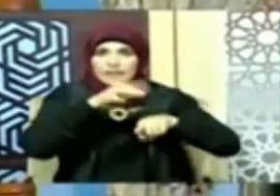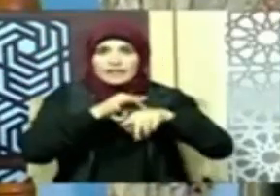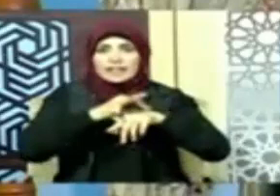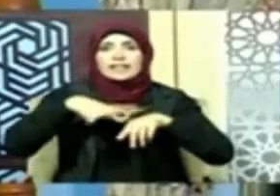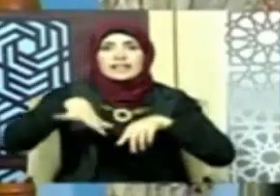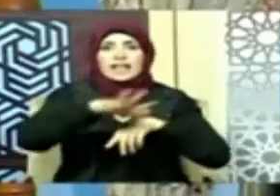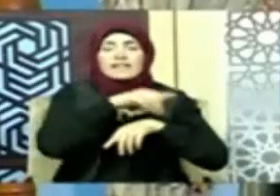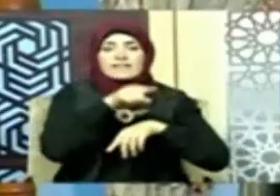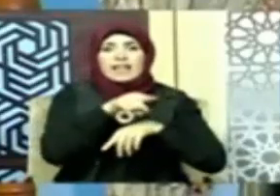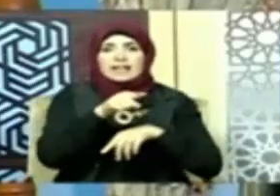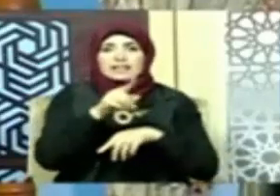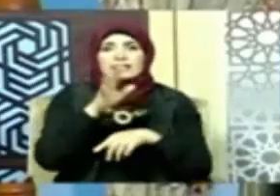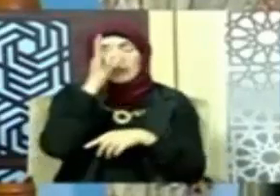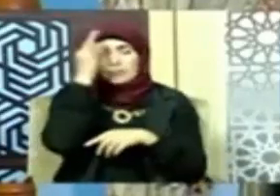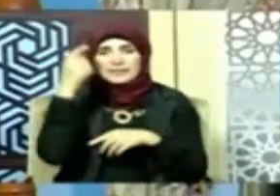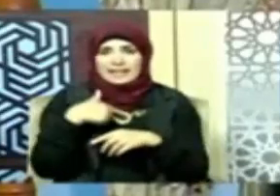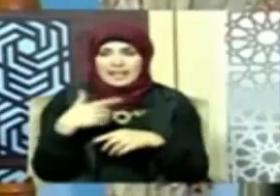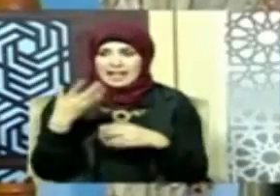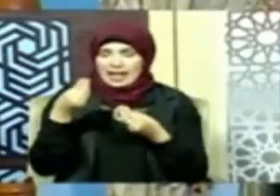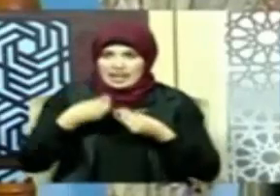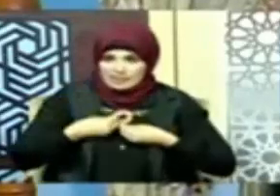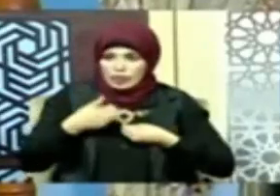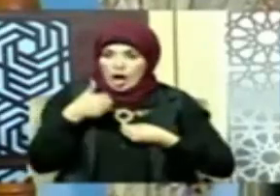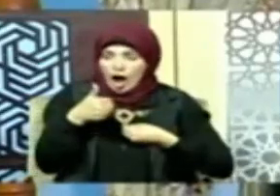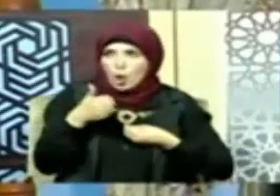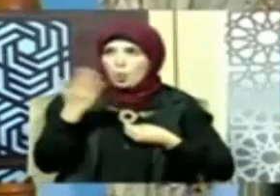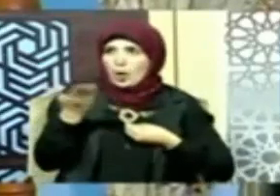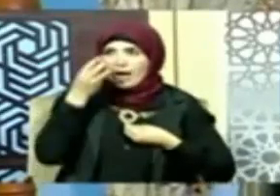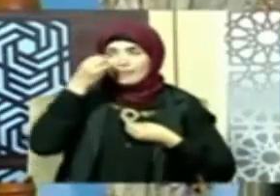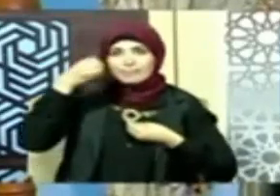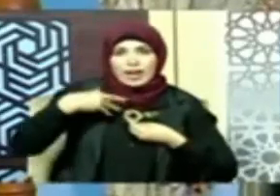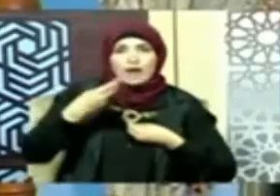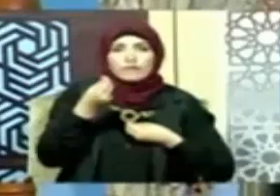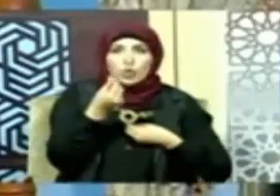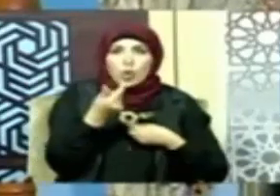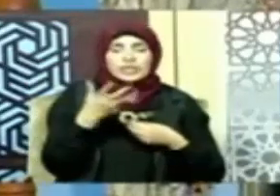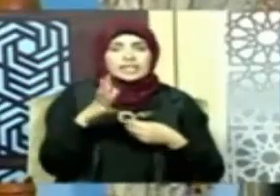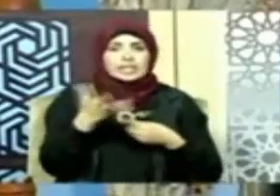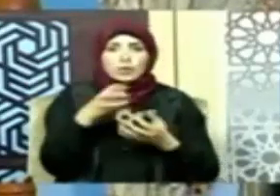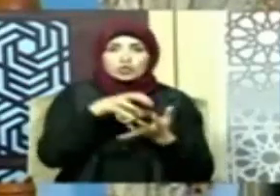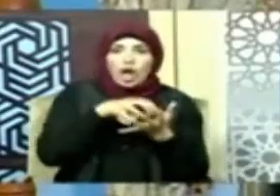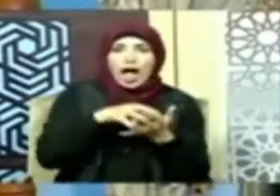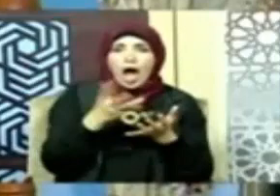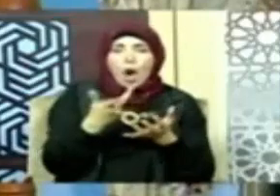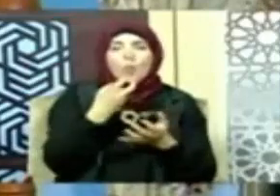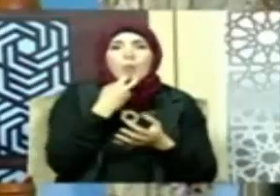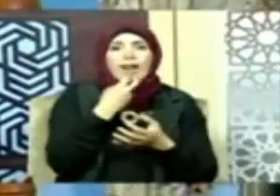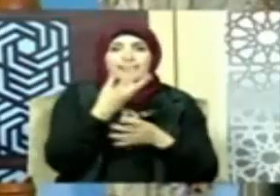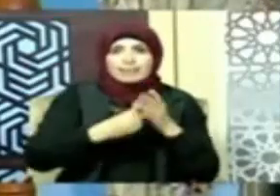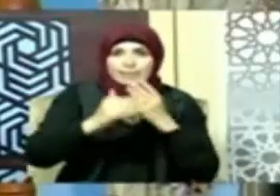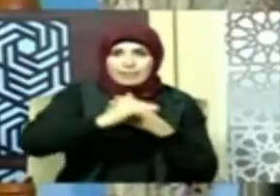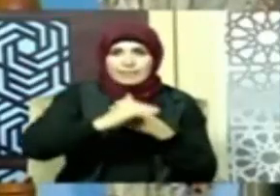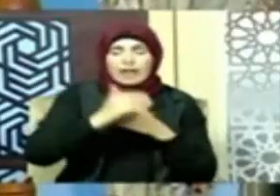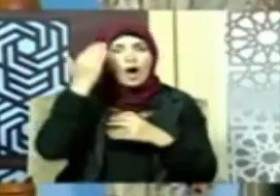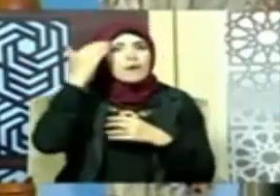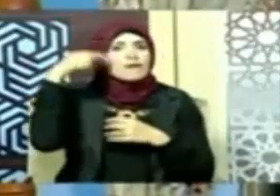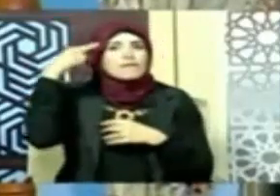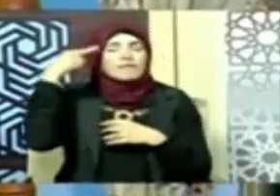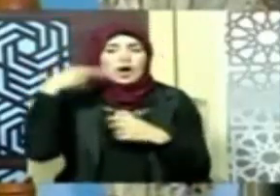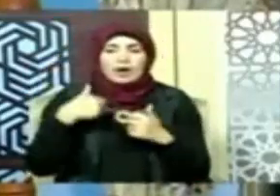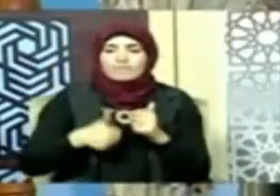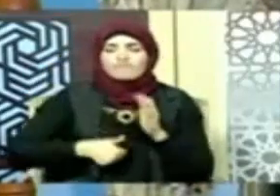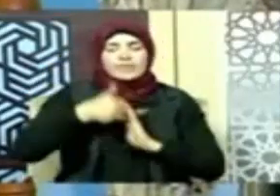عندما يصيبهم الثراء أو كثرة المال أو الولد يظن أنه حصل